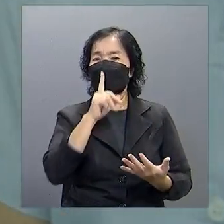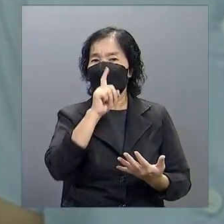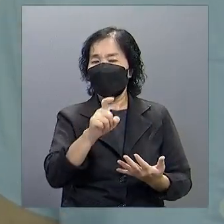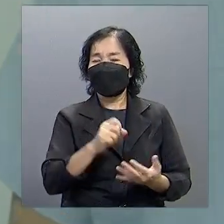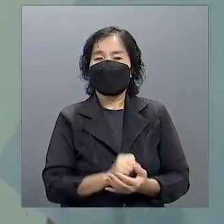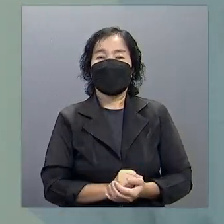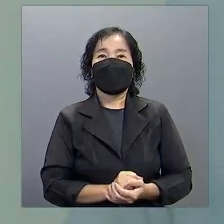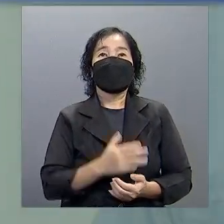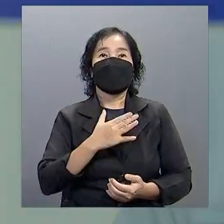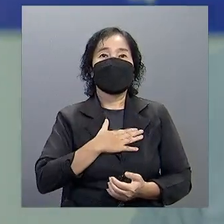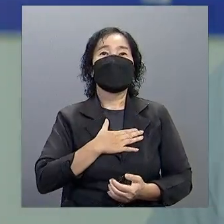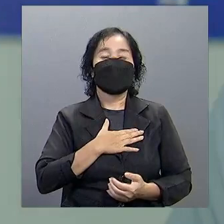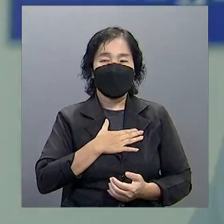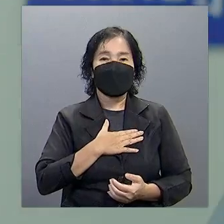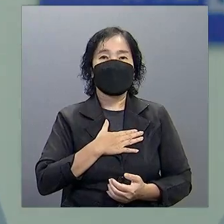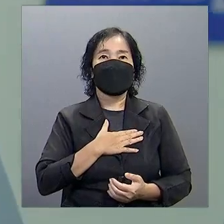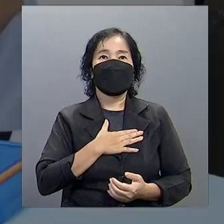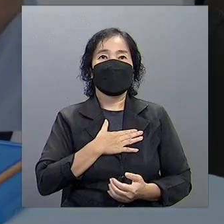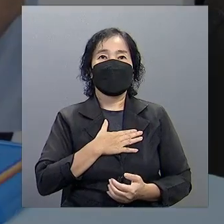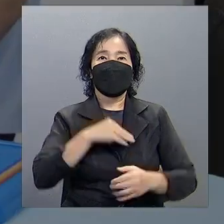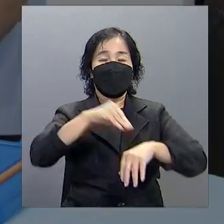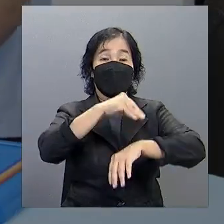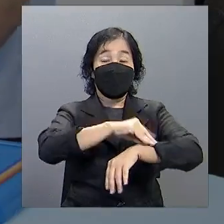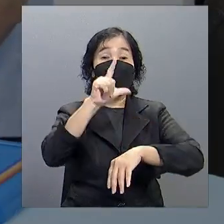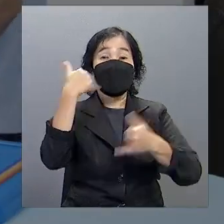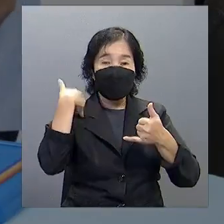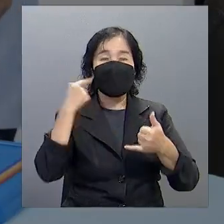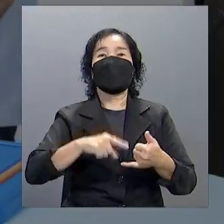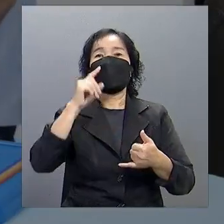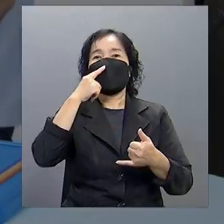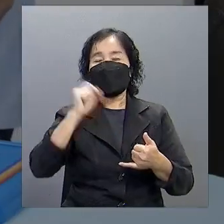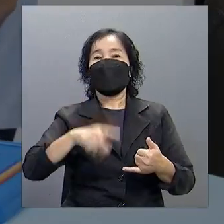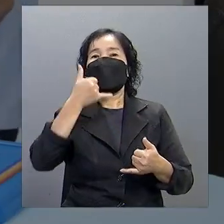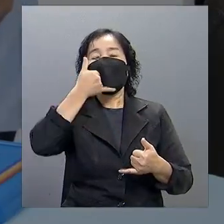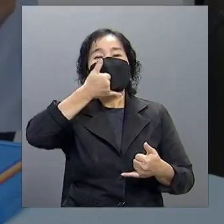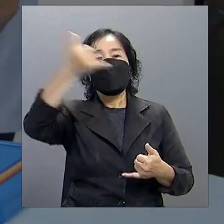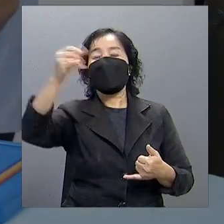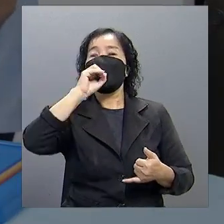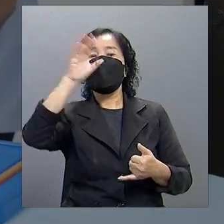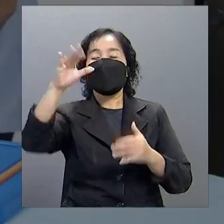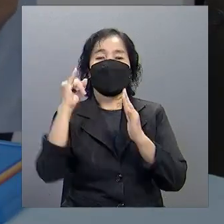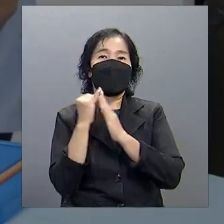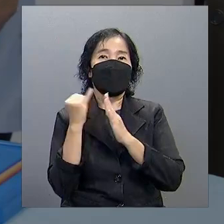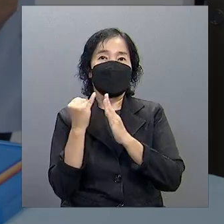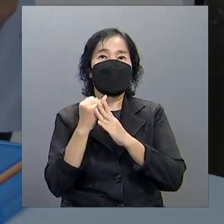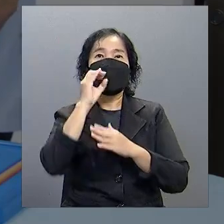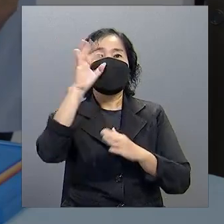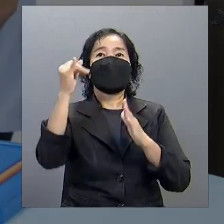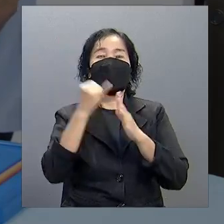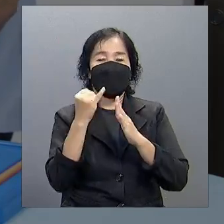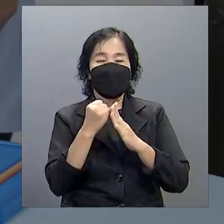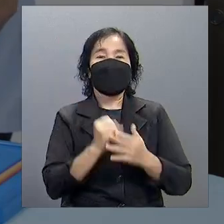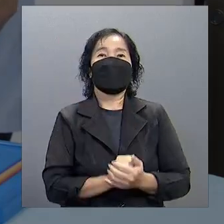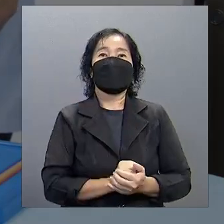จะเป็นระดับจังหวัดนะครับนะ เป็นคัตเตอร์ใหญ่แล้ว เป็นคัตเตอร์ใหญ่ ที่ถือคัตเตอร์ใหญ่แล้ว ใช่ใหญ่นะครับเพราะว่าดังนั้นก็ค